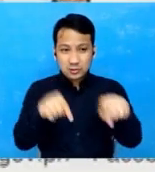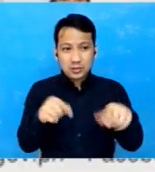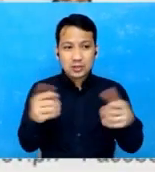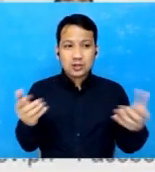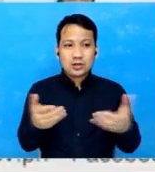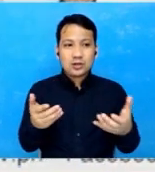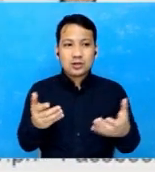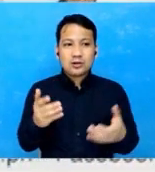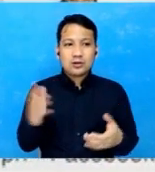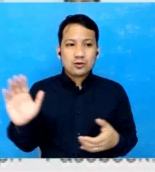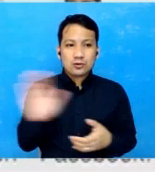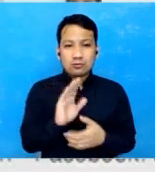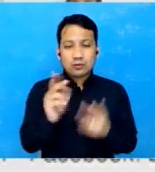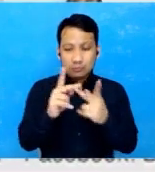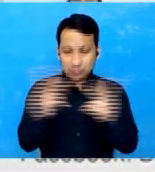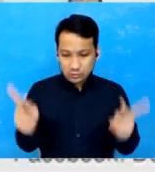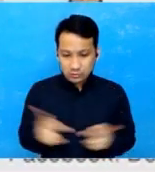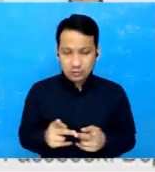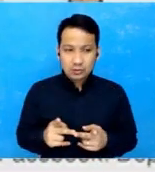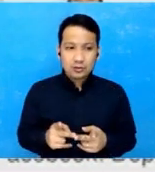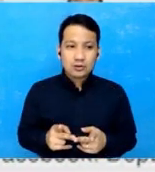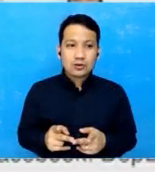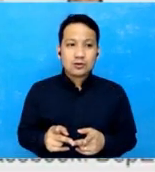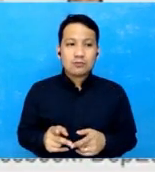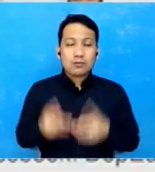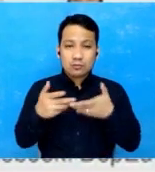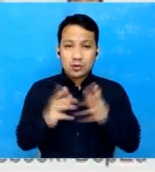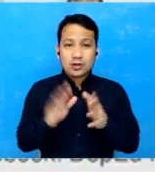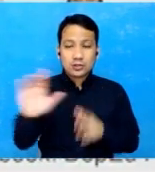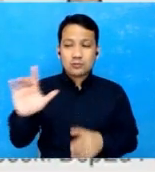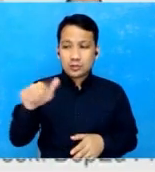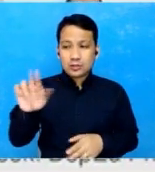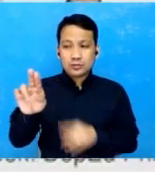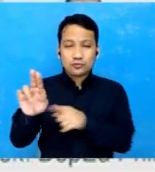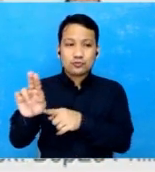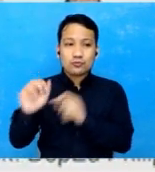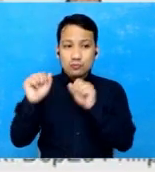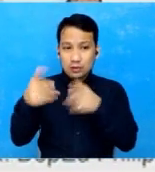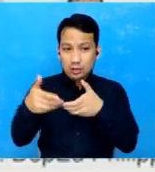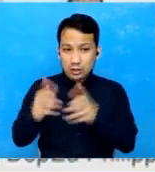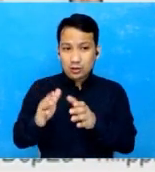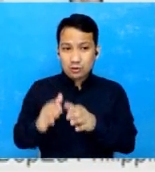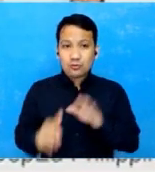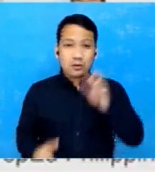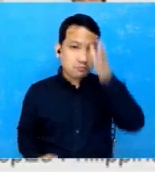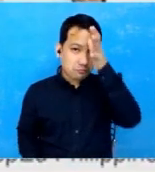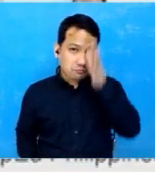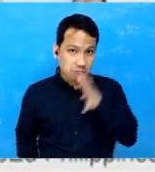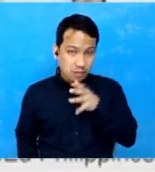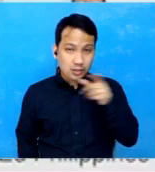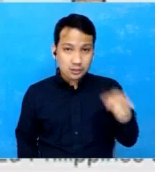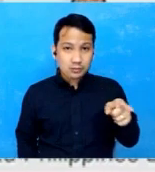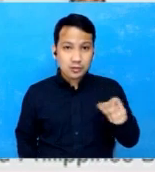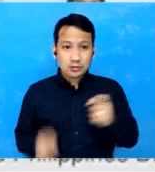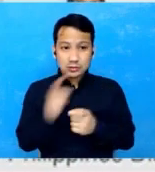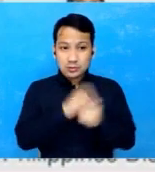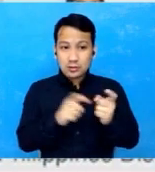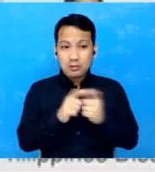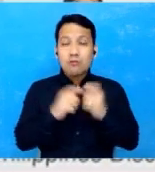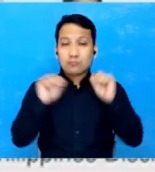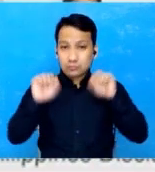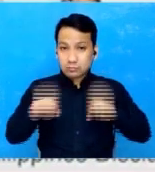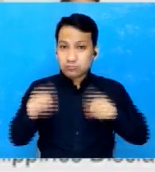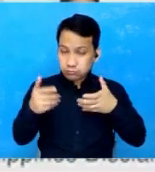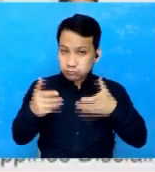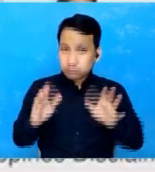mga lugar na pumapayag ang local governments at saka ang parents naman, yung specific classes na